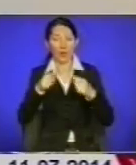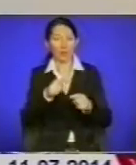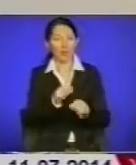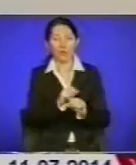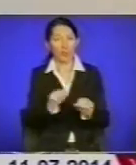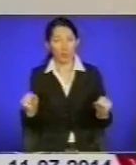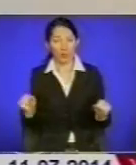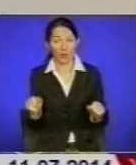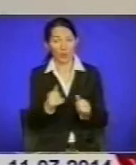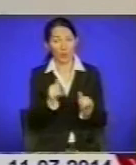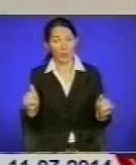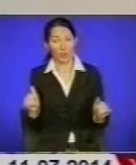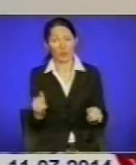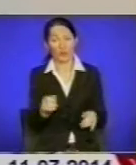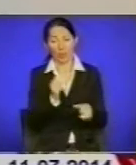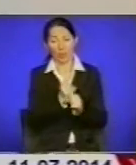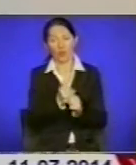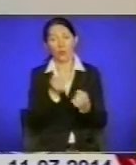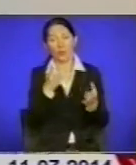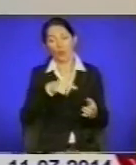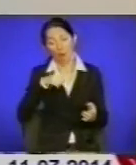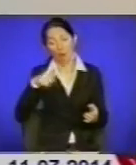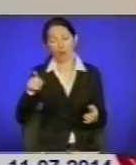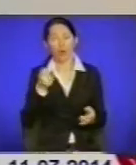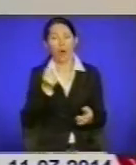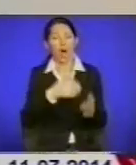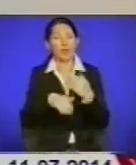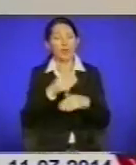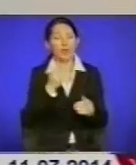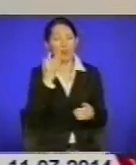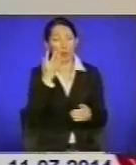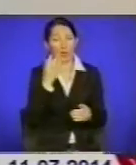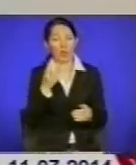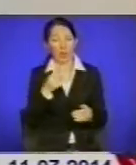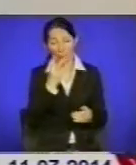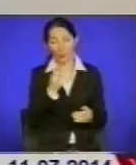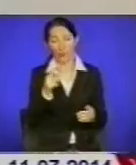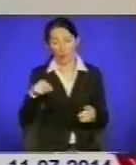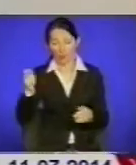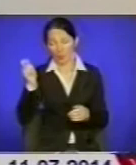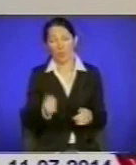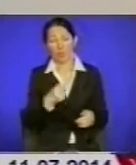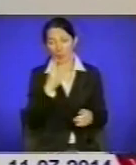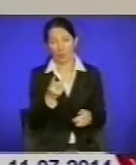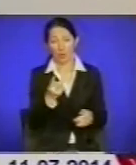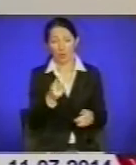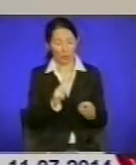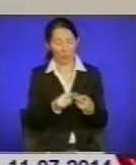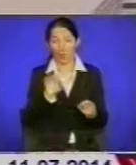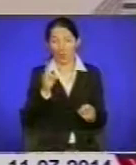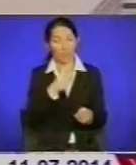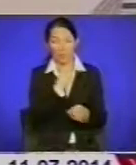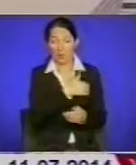чіпав. А інвалід, коли під'їде один раз на то подивиться, він другий раз до того закладу просто не хоче під'їжджати, тому що йому на то дивитися важко, а не то, щоб